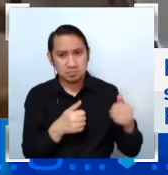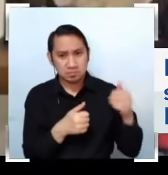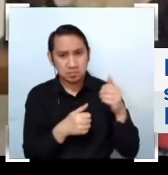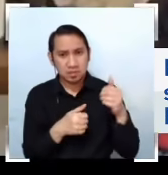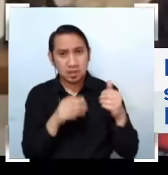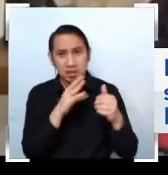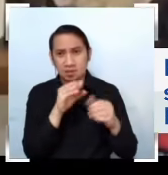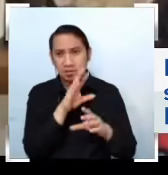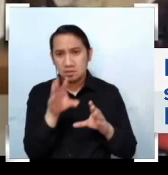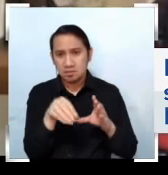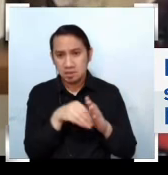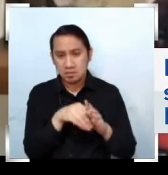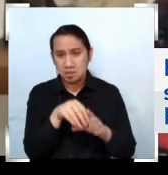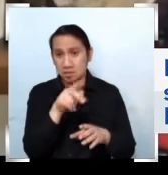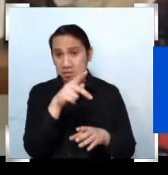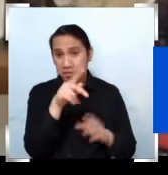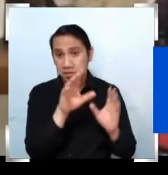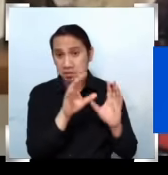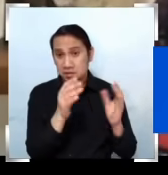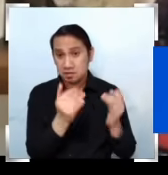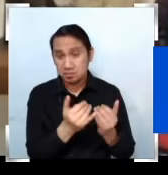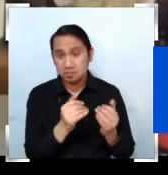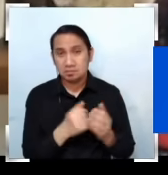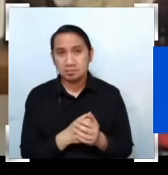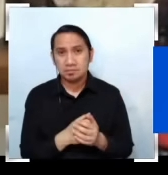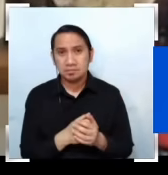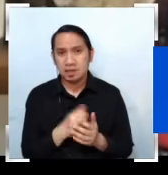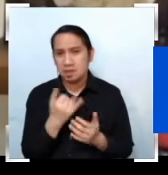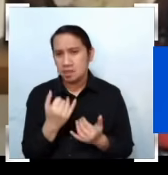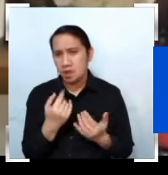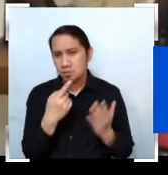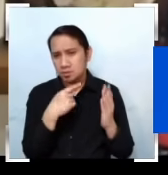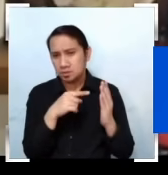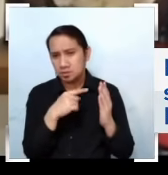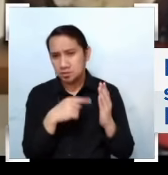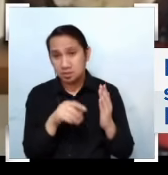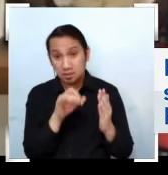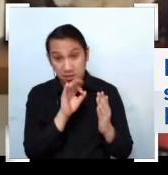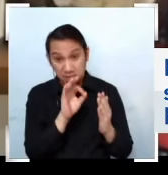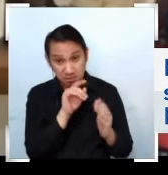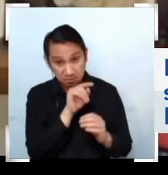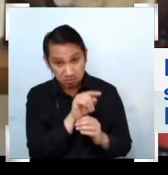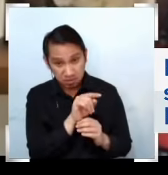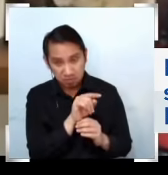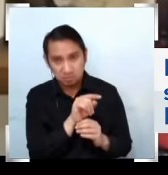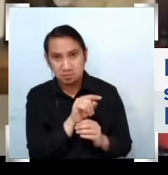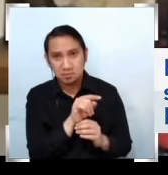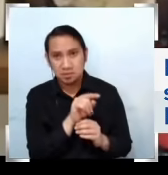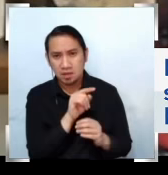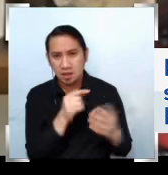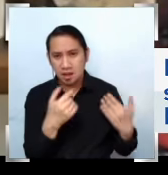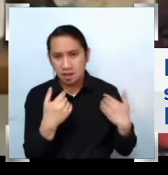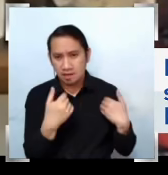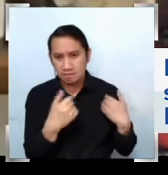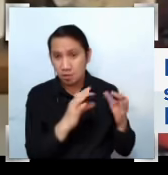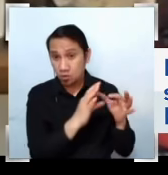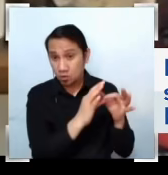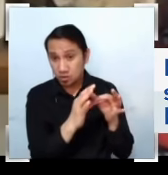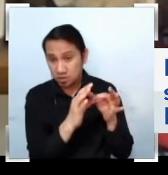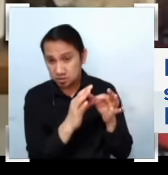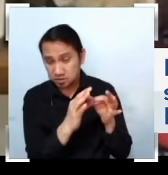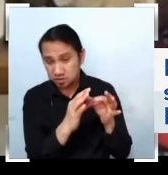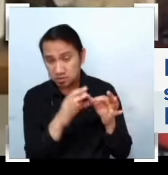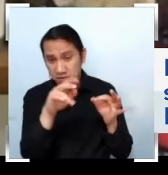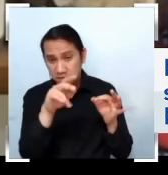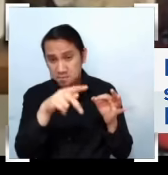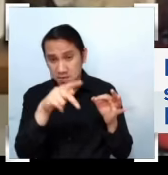Pharmaly. I-establish po namin kung ganong kalaki ang holdings niya sa Pharmaly Pharmaceutical